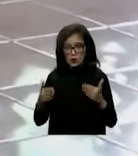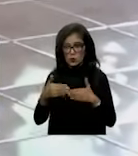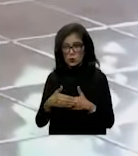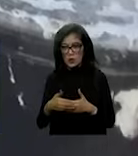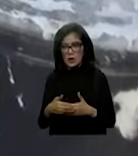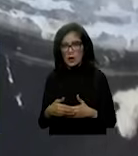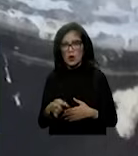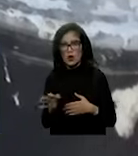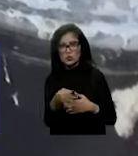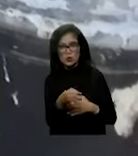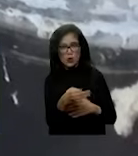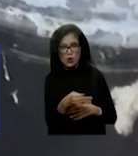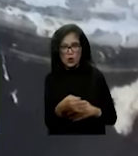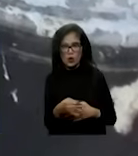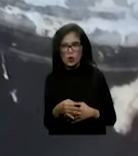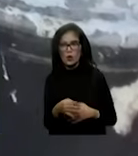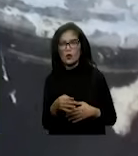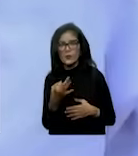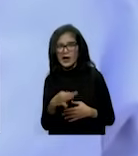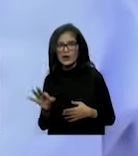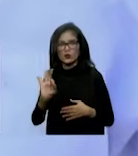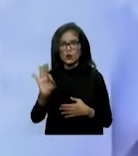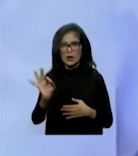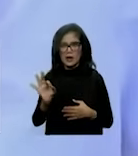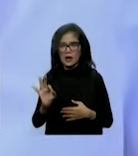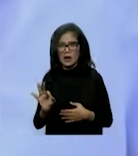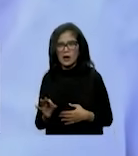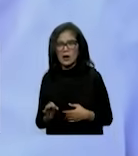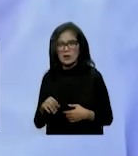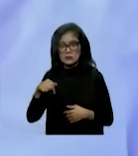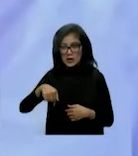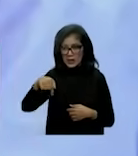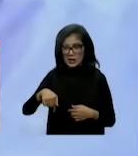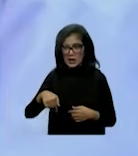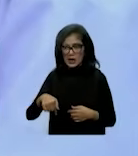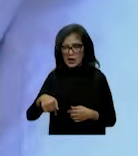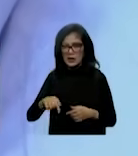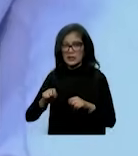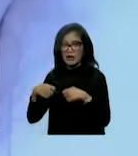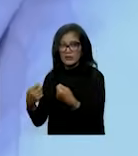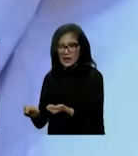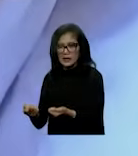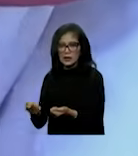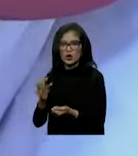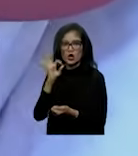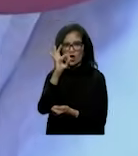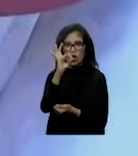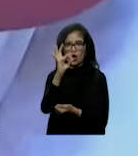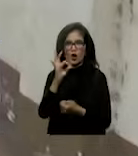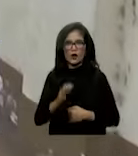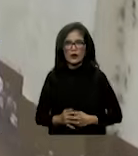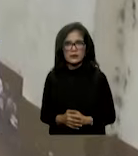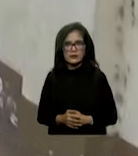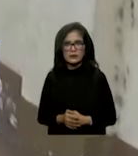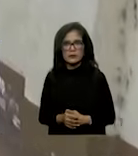tanpa seorang pun siswa baru. Karena tahun ajaran baru kali ini tidak ada satupun orang tua yang mendaftarkan anaknya ke sekolah ini.